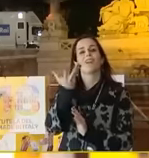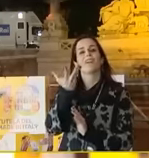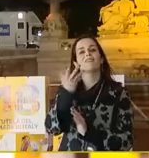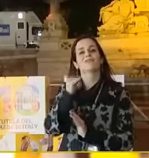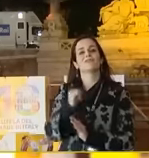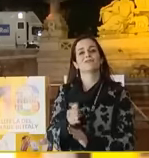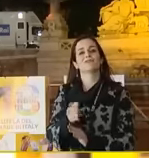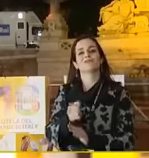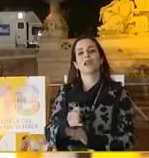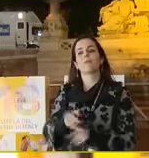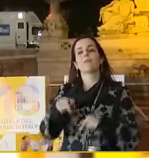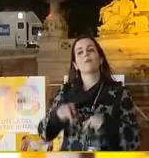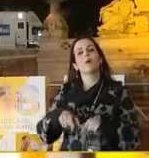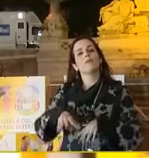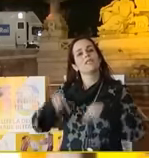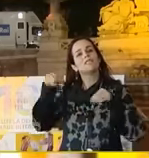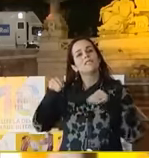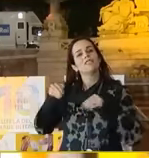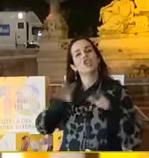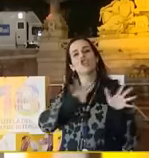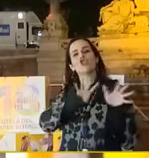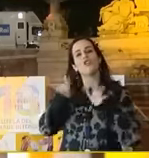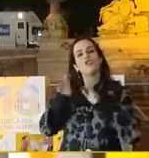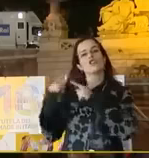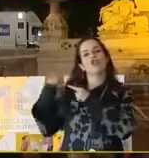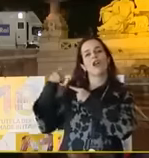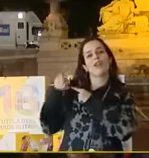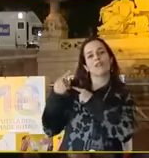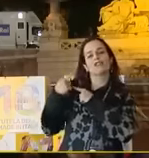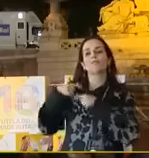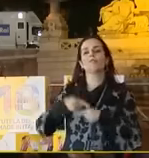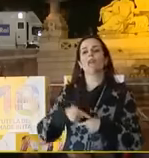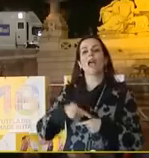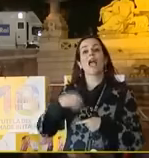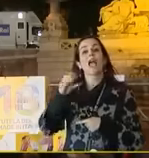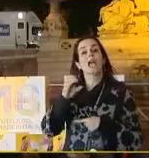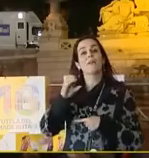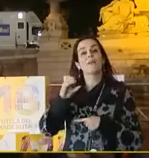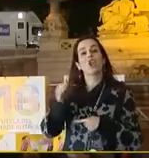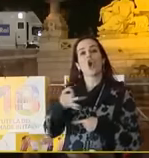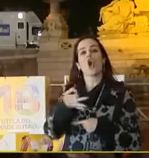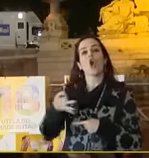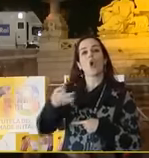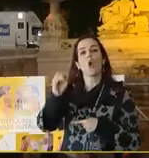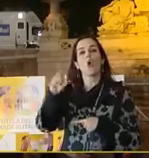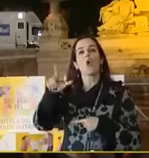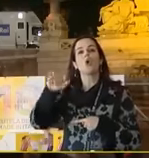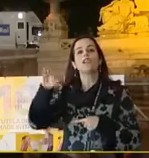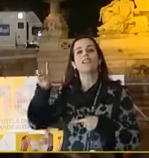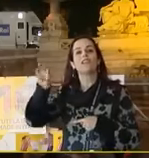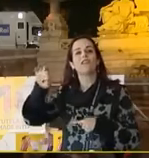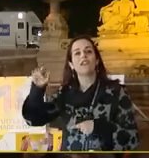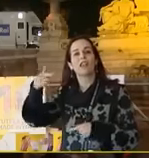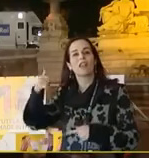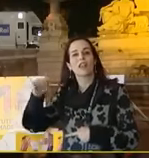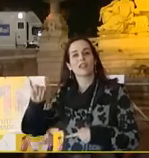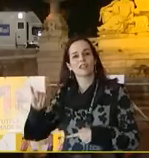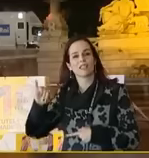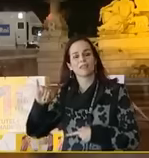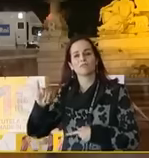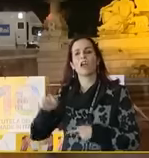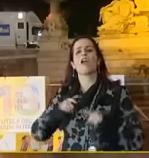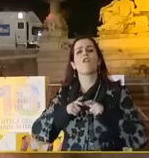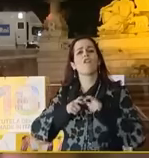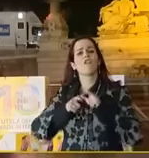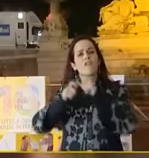come all'inizio del Novecento Camillo Olivetti, in un ritorno di un viaggio